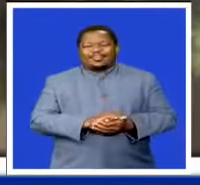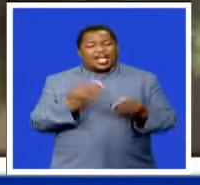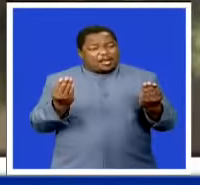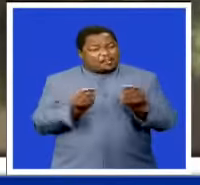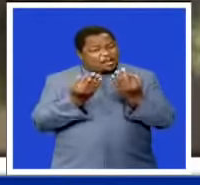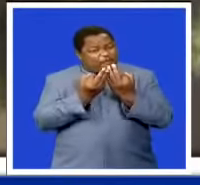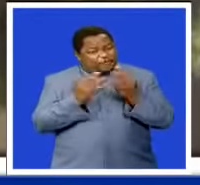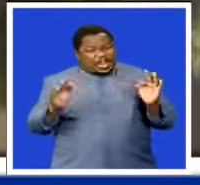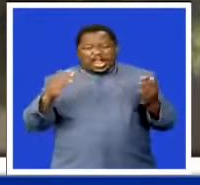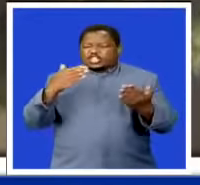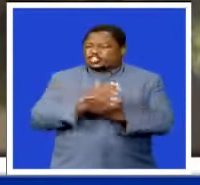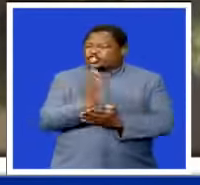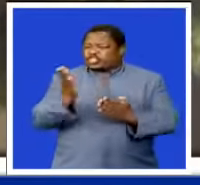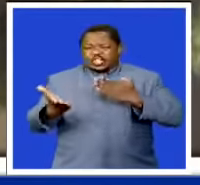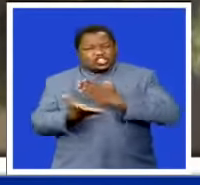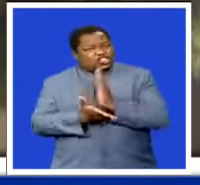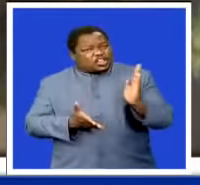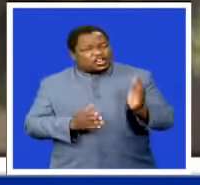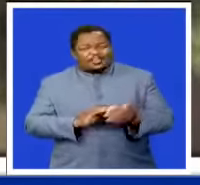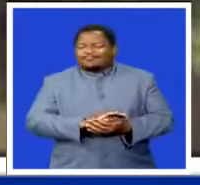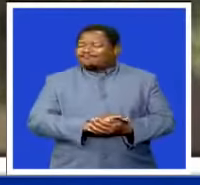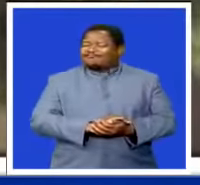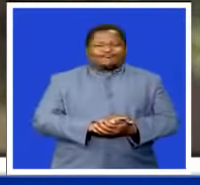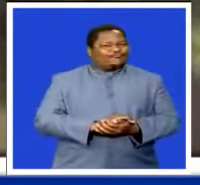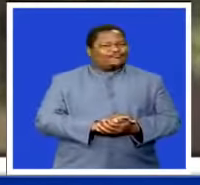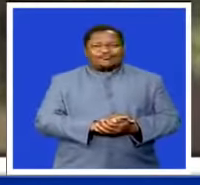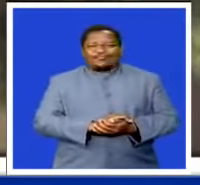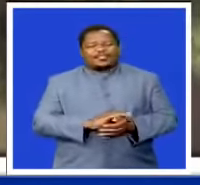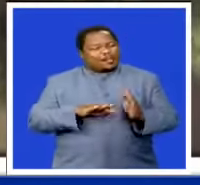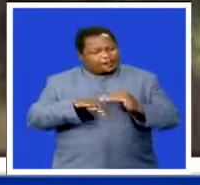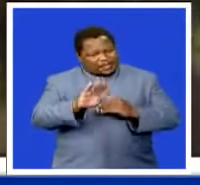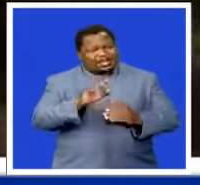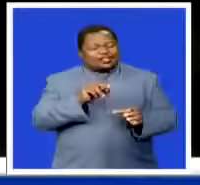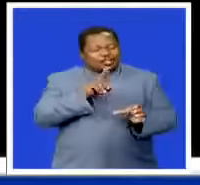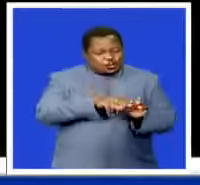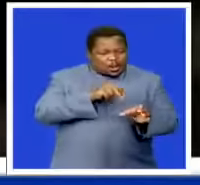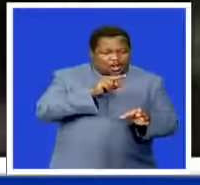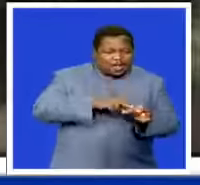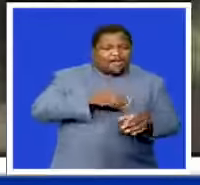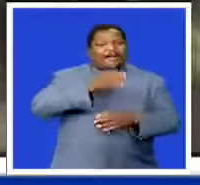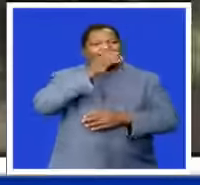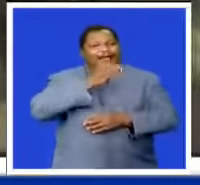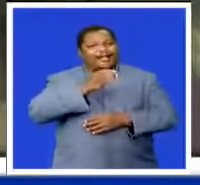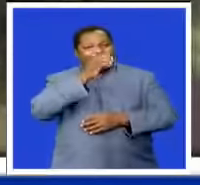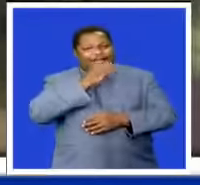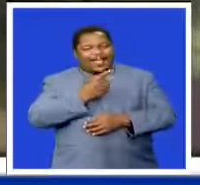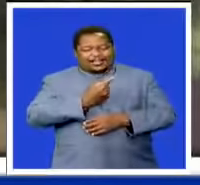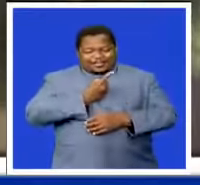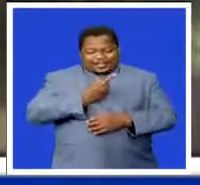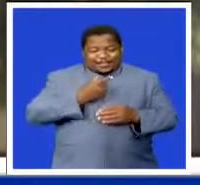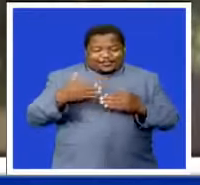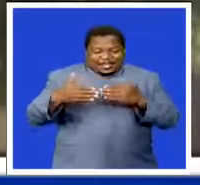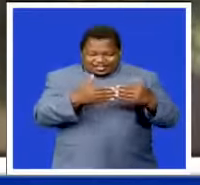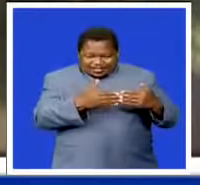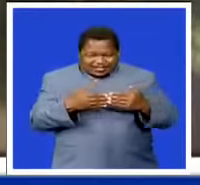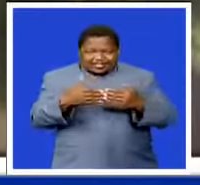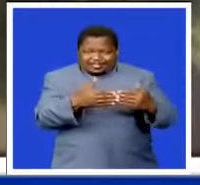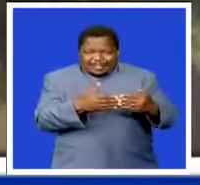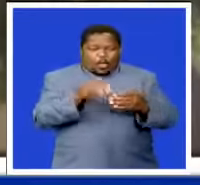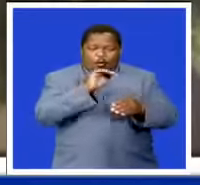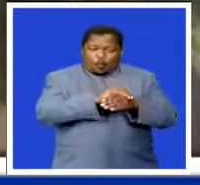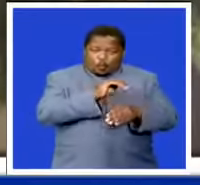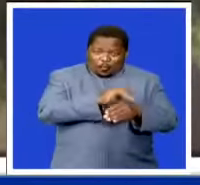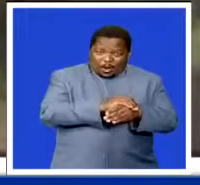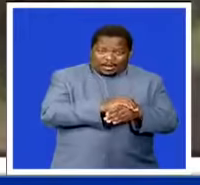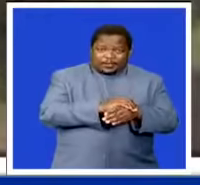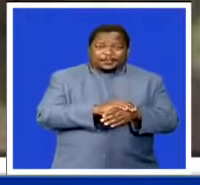kuyaqele ukuthi asinathe ngekuthi ngeligamelelithi asibe responsible yathi simaswati songe ukuthi kumise